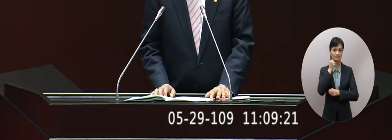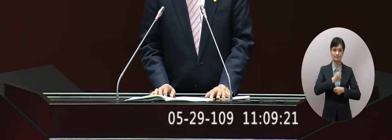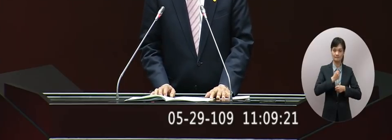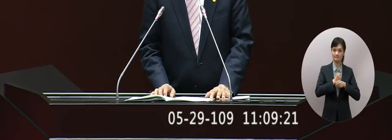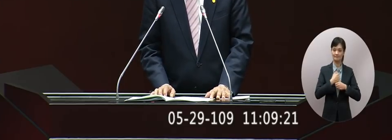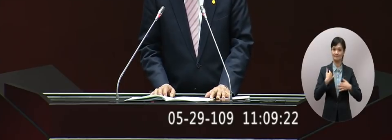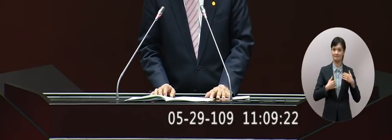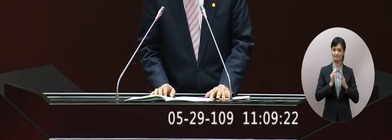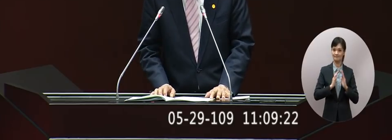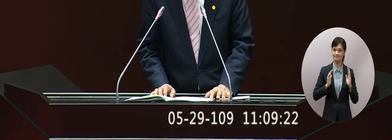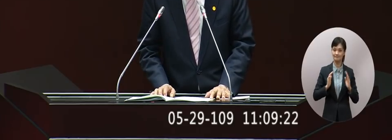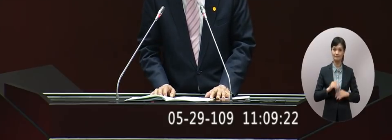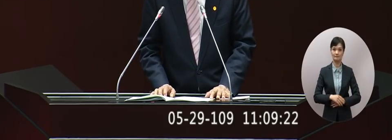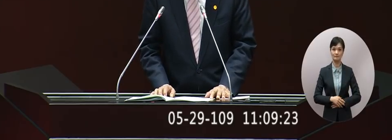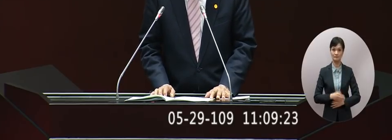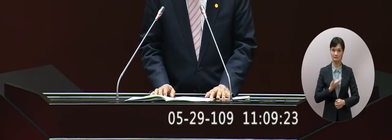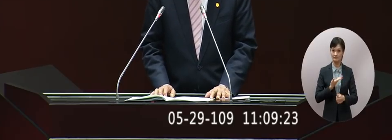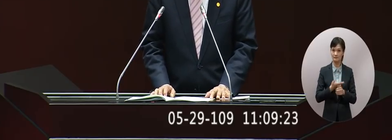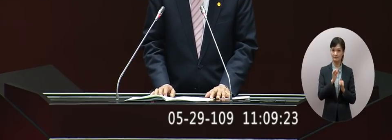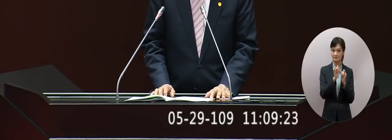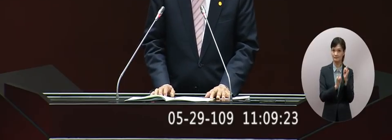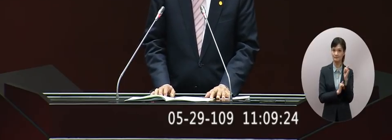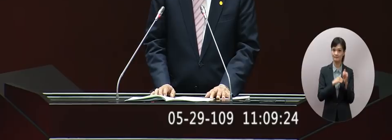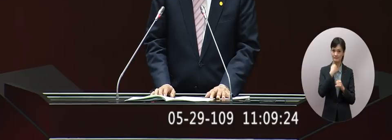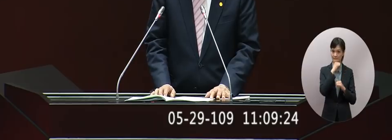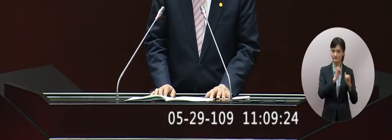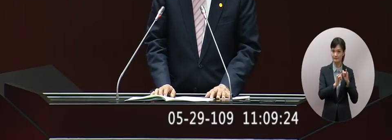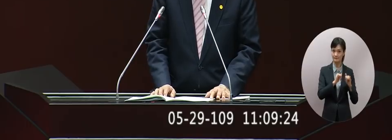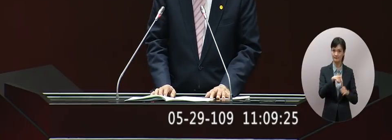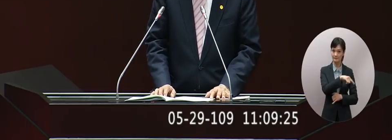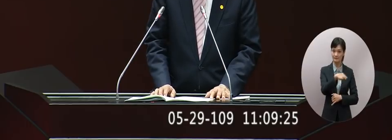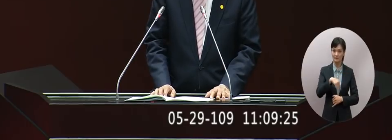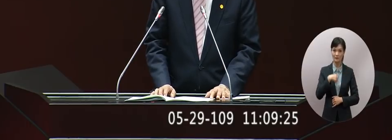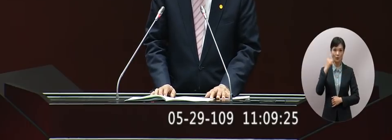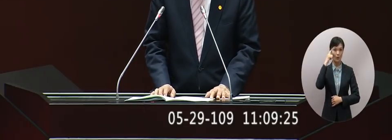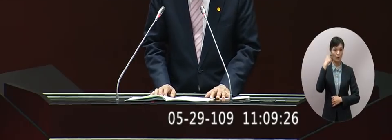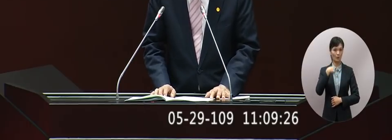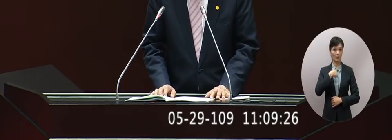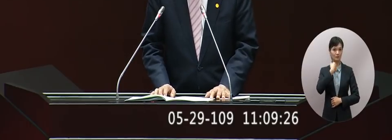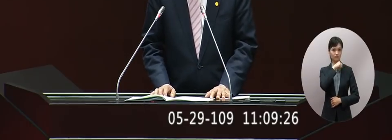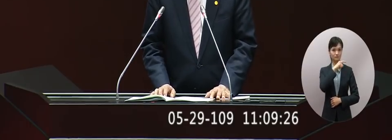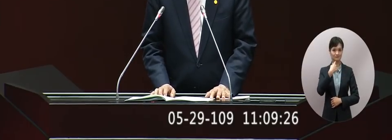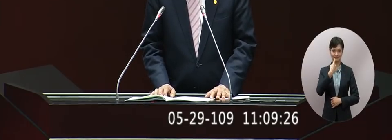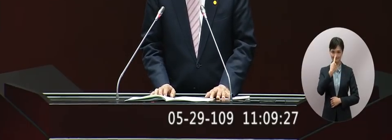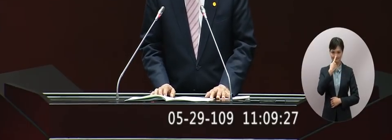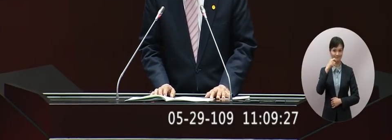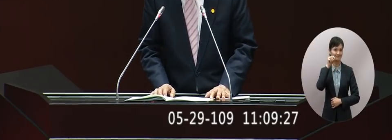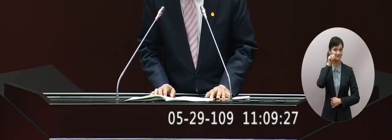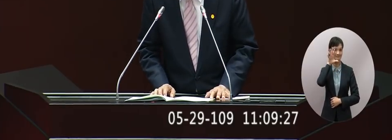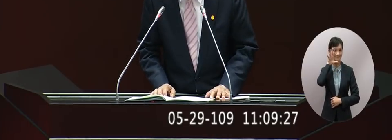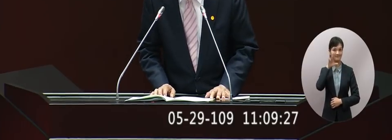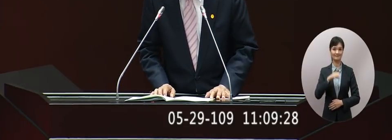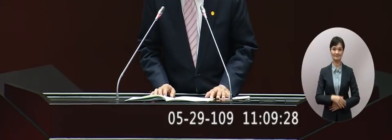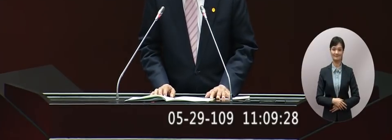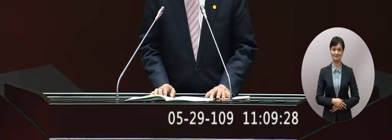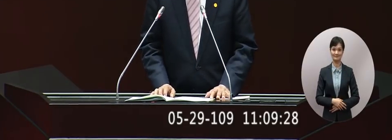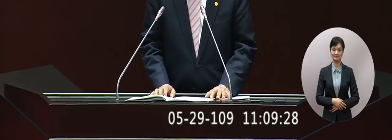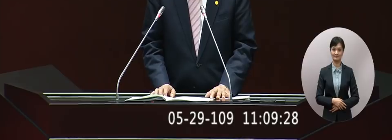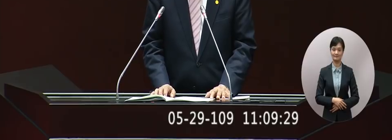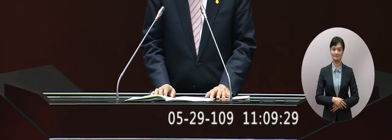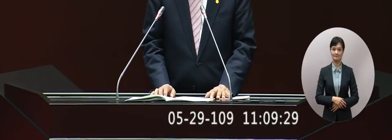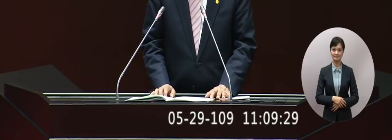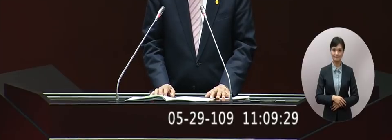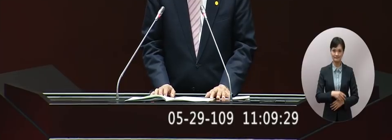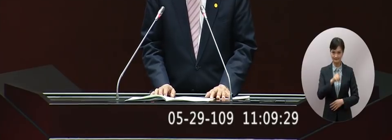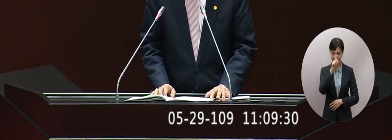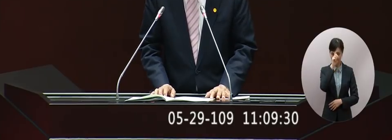世代代的台湾人民以身为台湾人为荣为傲。恳请各位委员